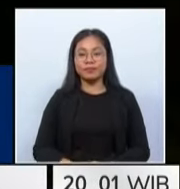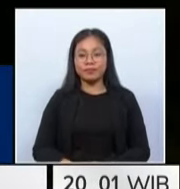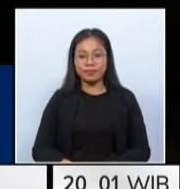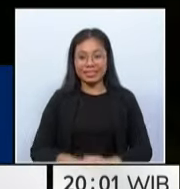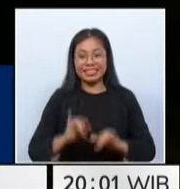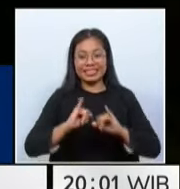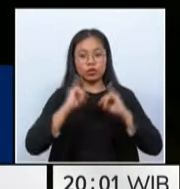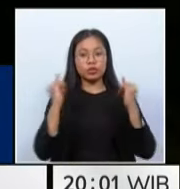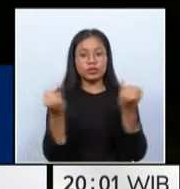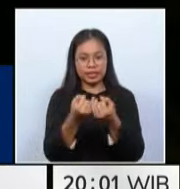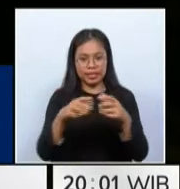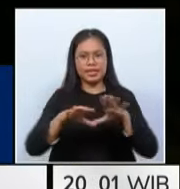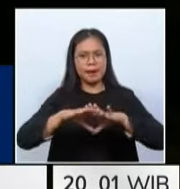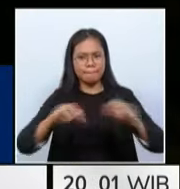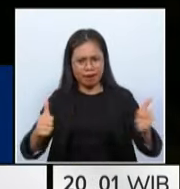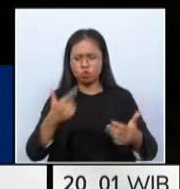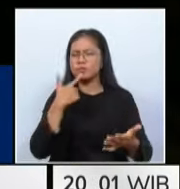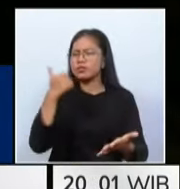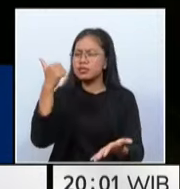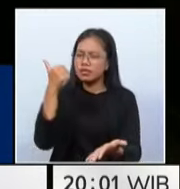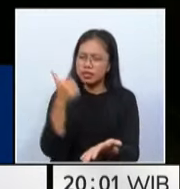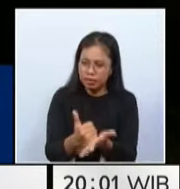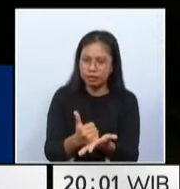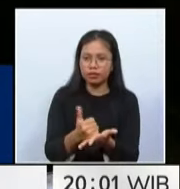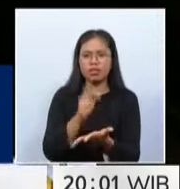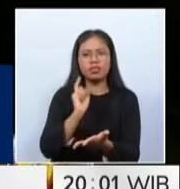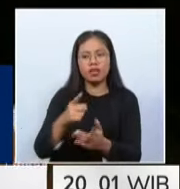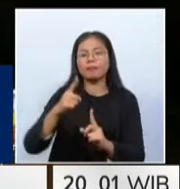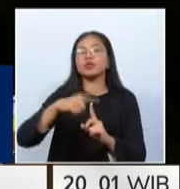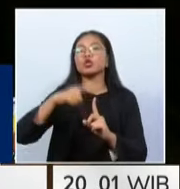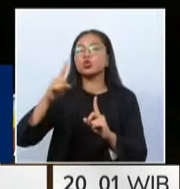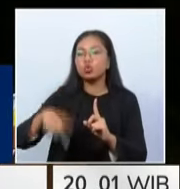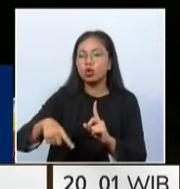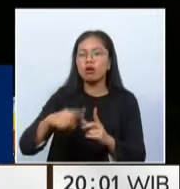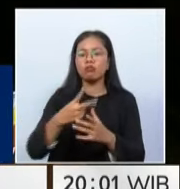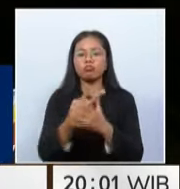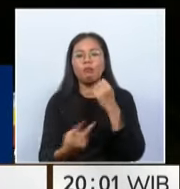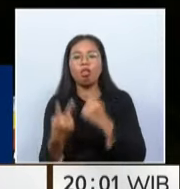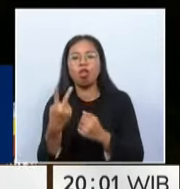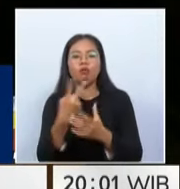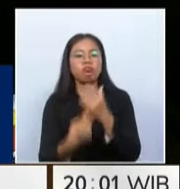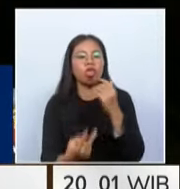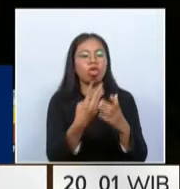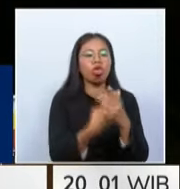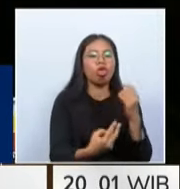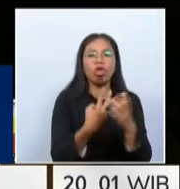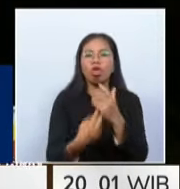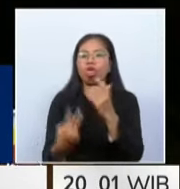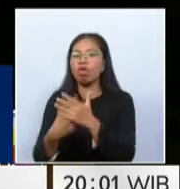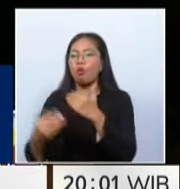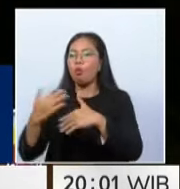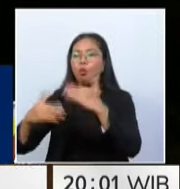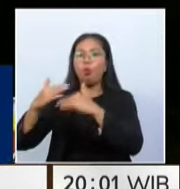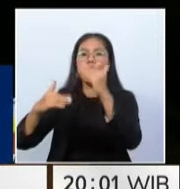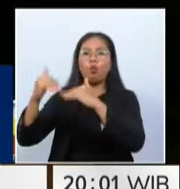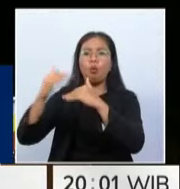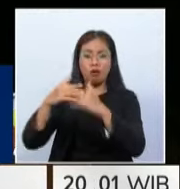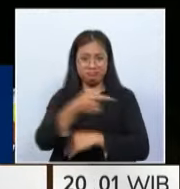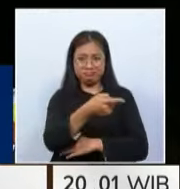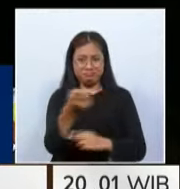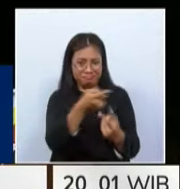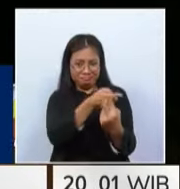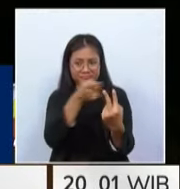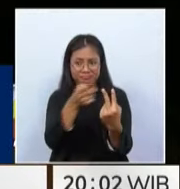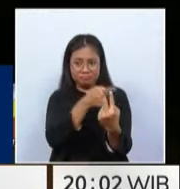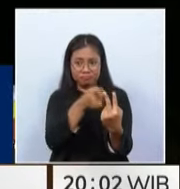penting namun masih terjadi tumpang tindih pertanyaannya Bagaimana komitmen paslon terhadap